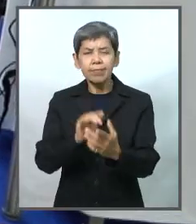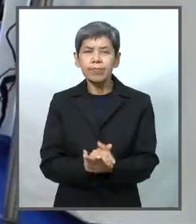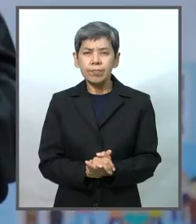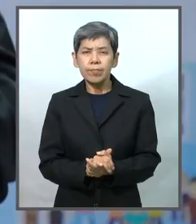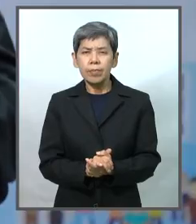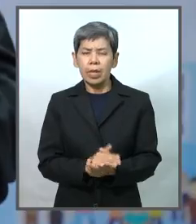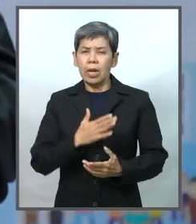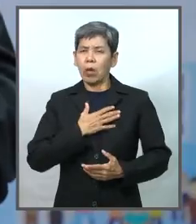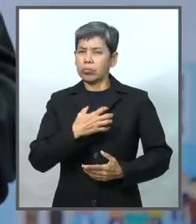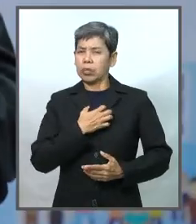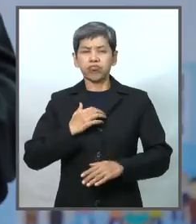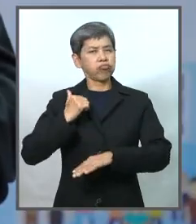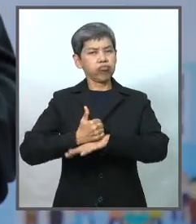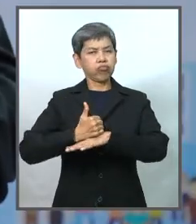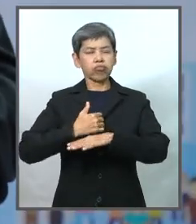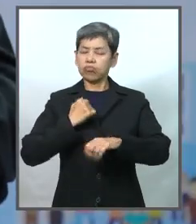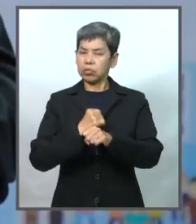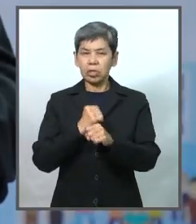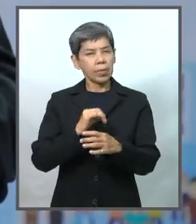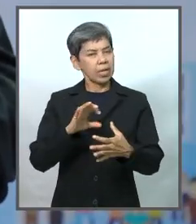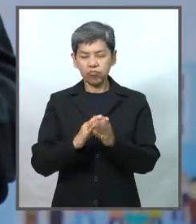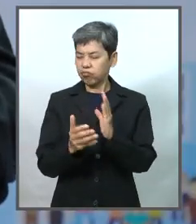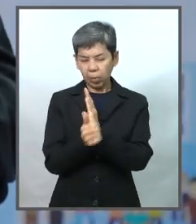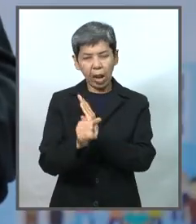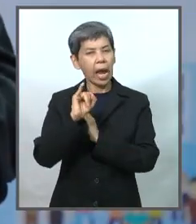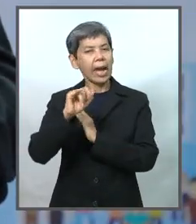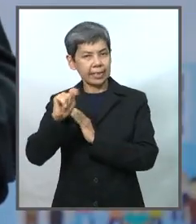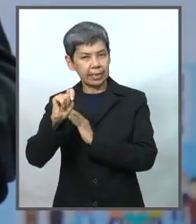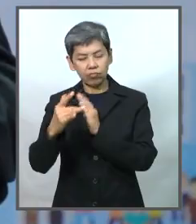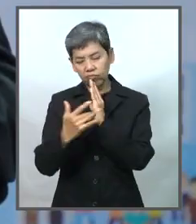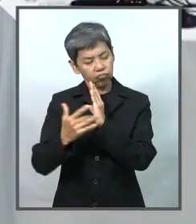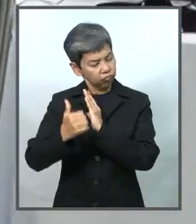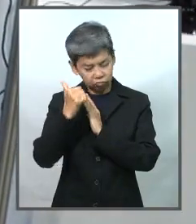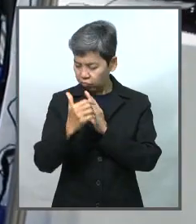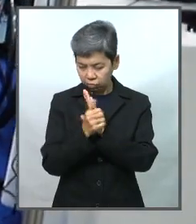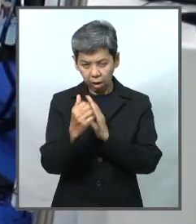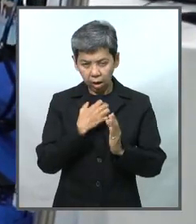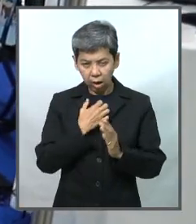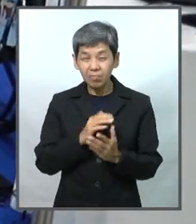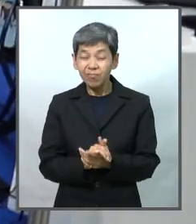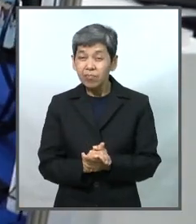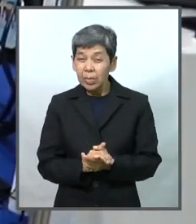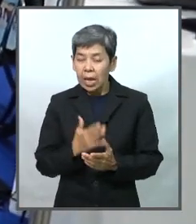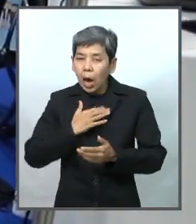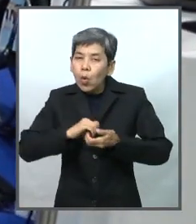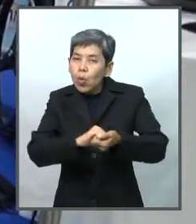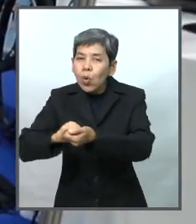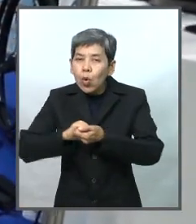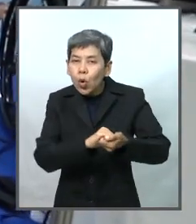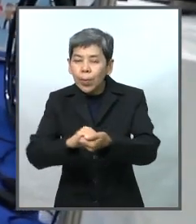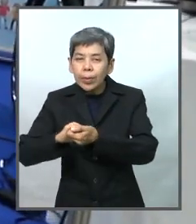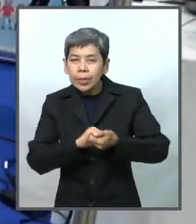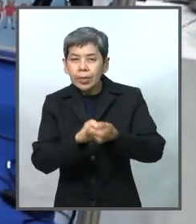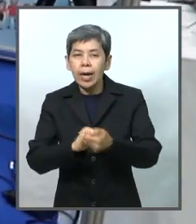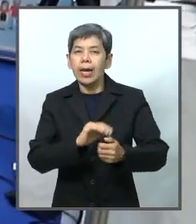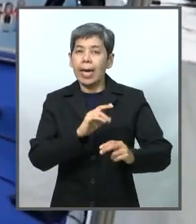าเราอยากเป็นผู้นำทางด้าน IT ทางด้านดิจิทัลนะครับส่วนนี้เราร่วมมือกันนะครับระหว่